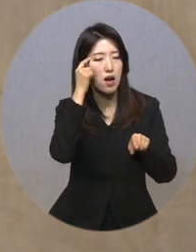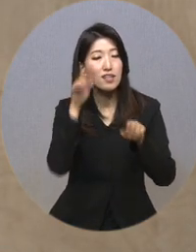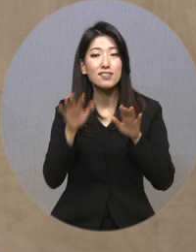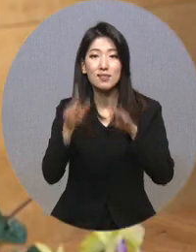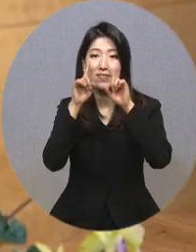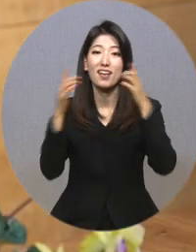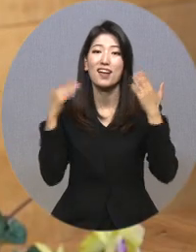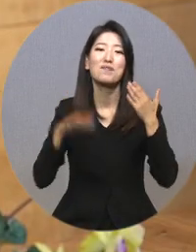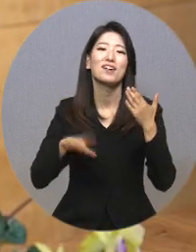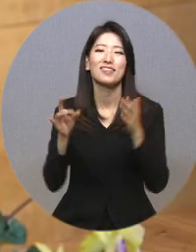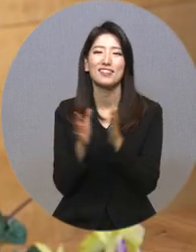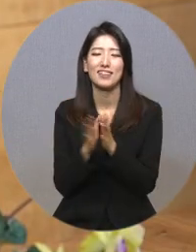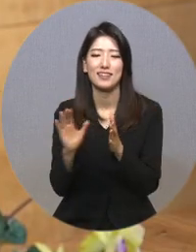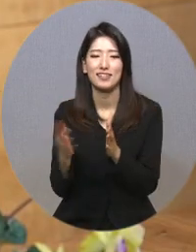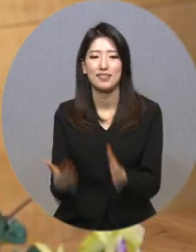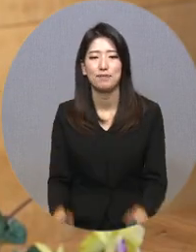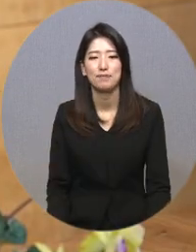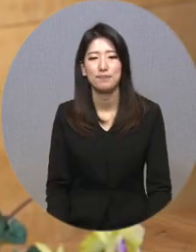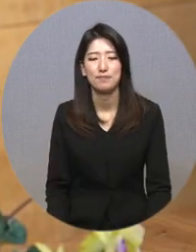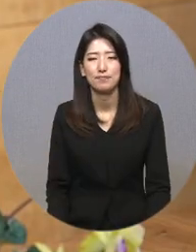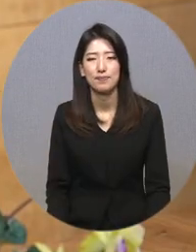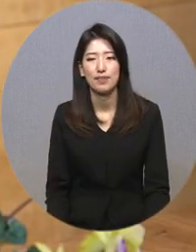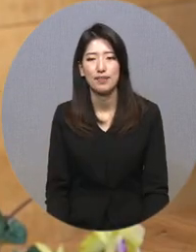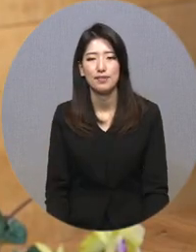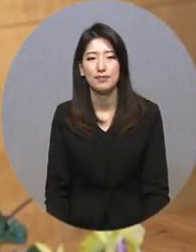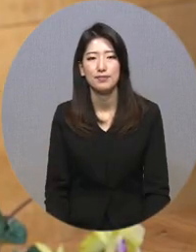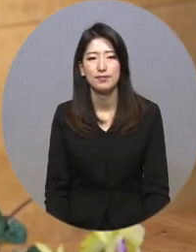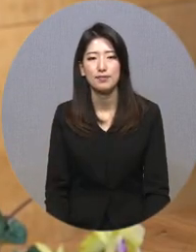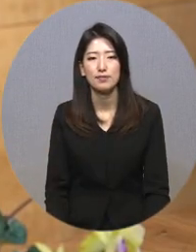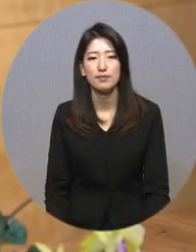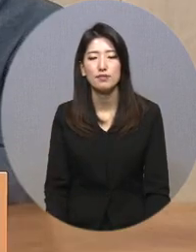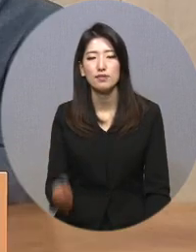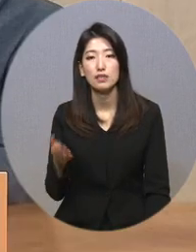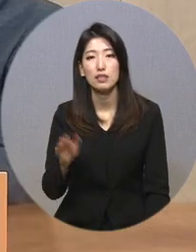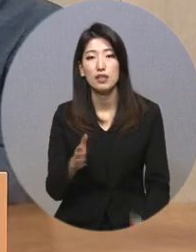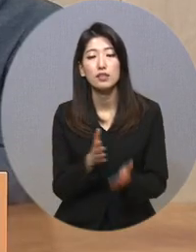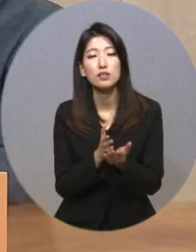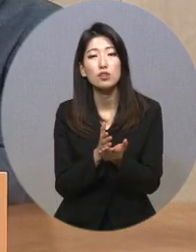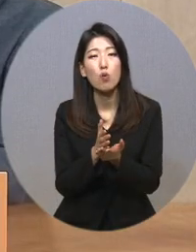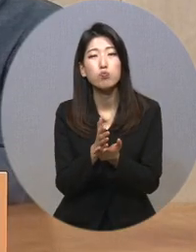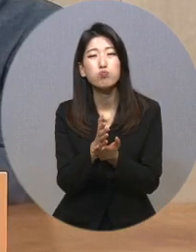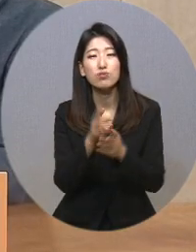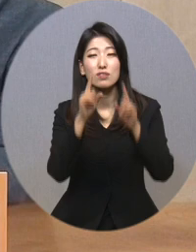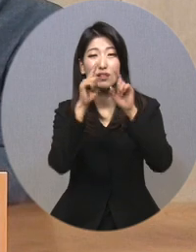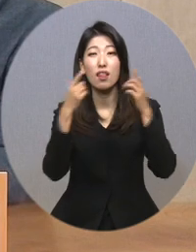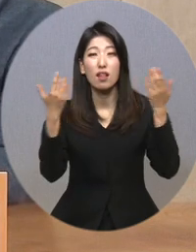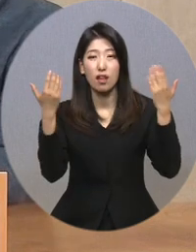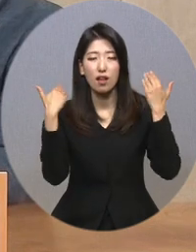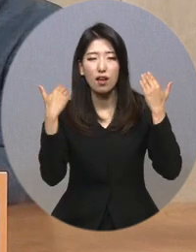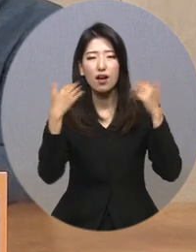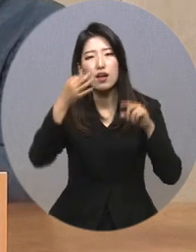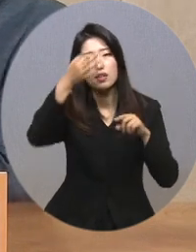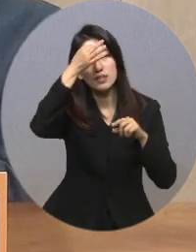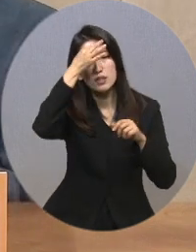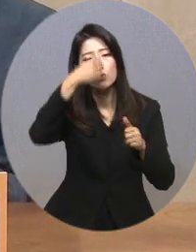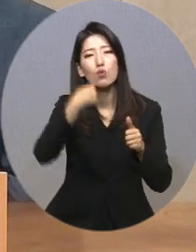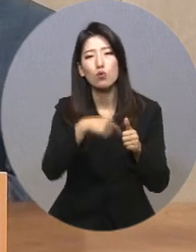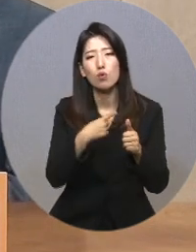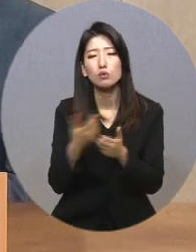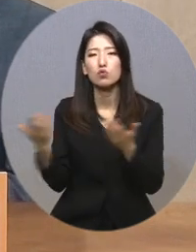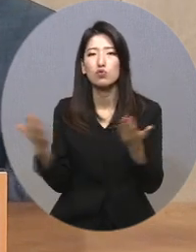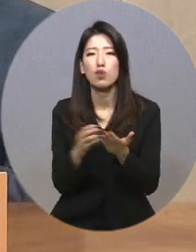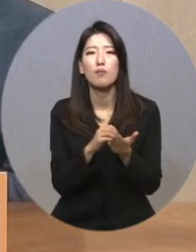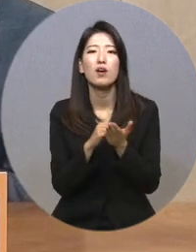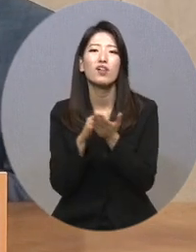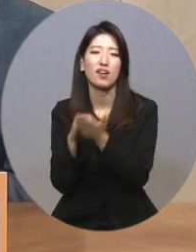예. 사실은 그 전문대라는 것 자체가 예. 지금 아까 말씀하신 예. 것처럼 그 기술 교육을 해서 예. 취업을